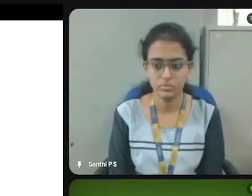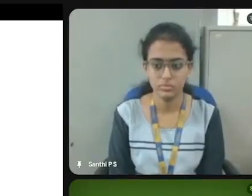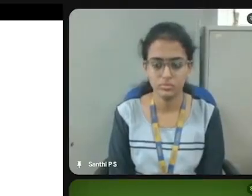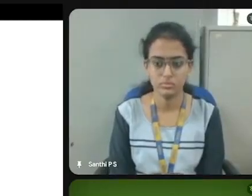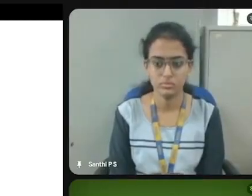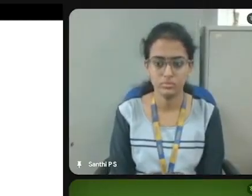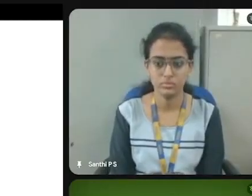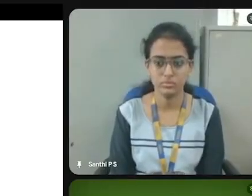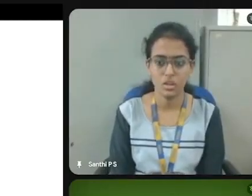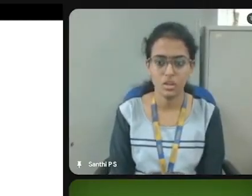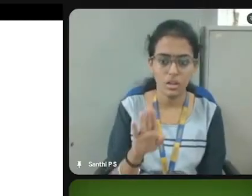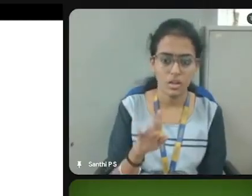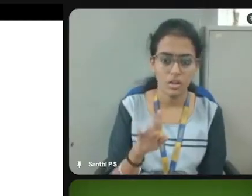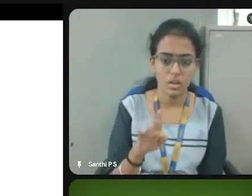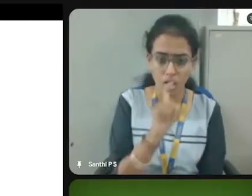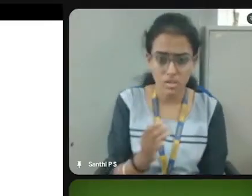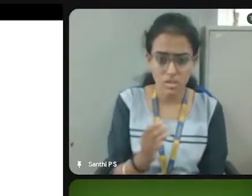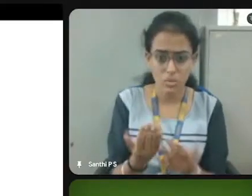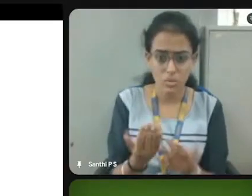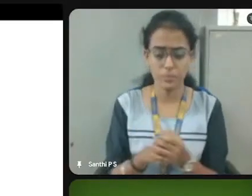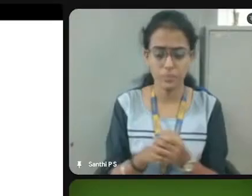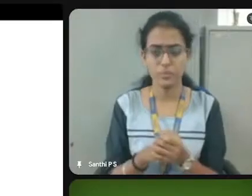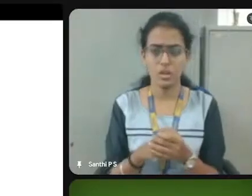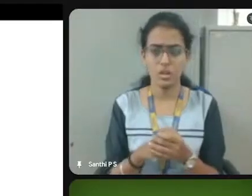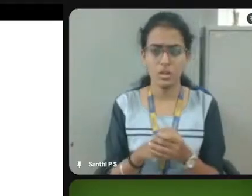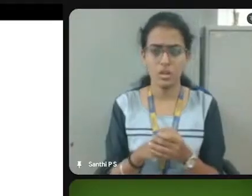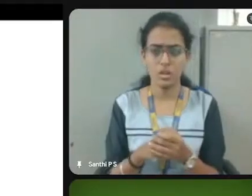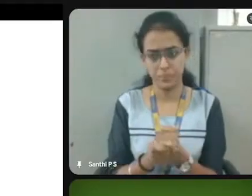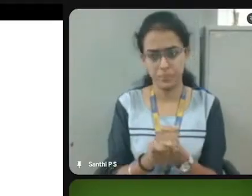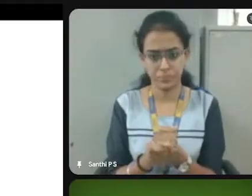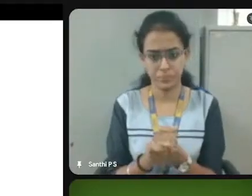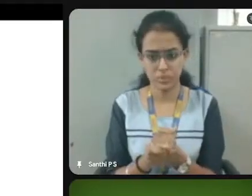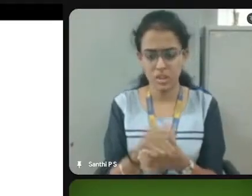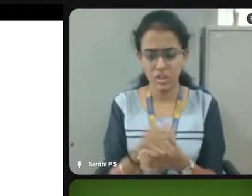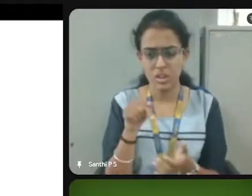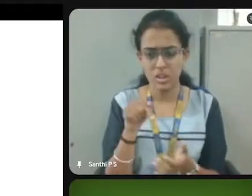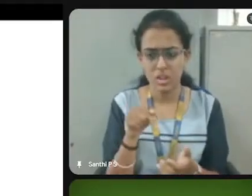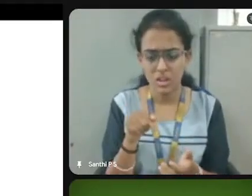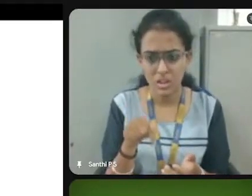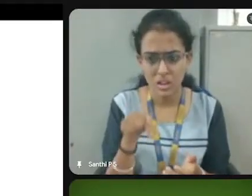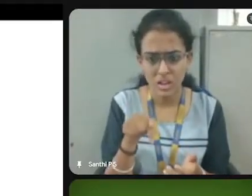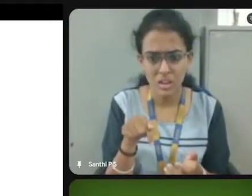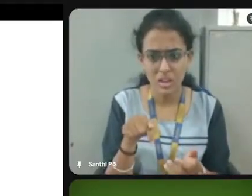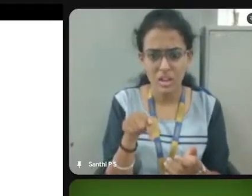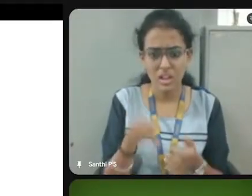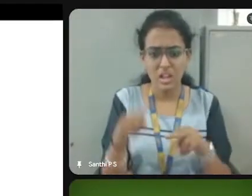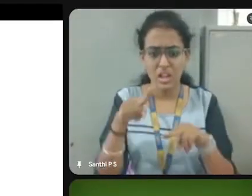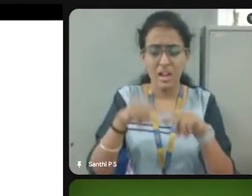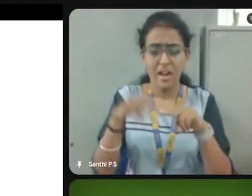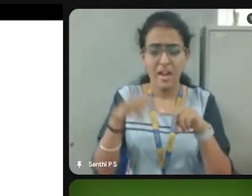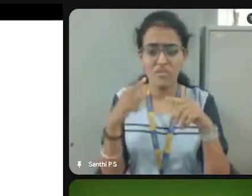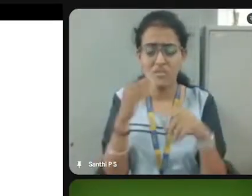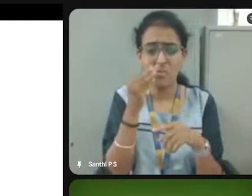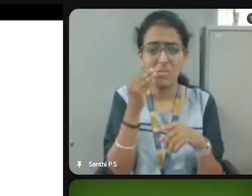മാം ചോദിച്ചോട്ടെ? ചോദിച്ചോളൂ മാം. ഒരു 8 വയസ്സുള്ള കുട്ടിക്ക് ഫിക്സ് എടുക്കാൻ വരുന്ന